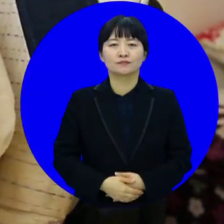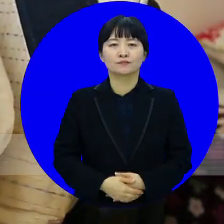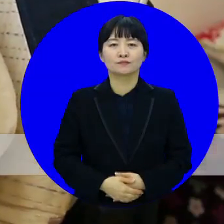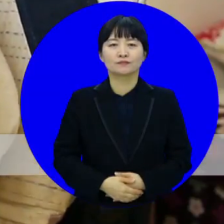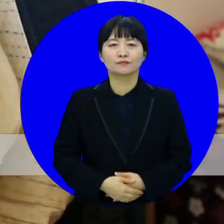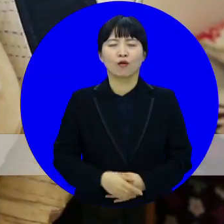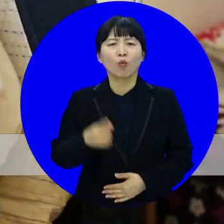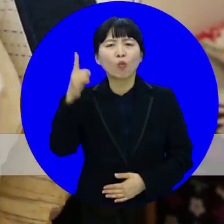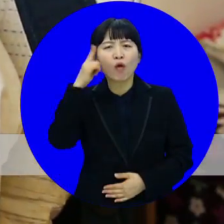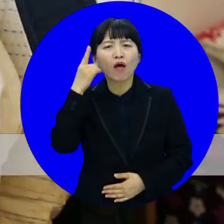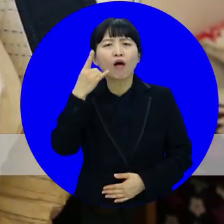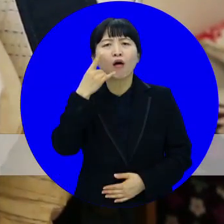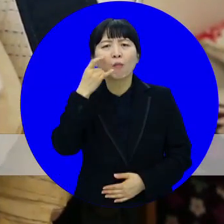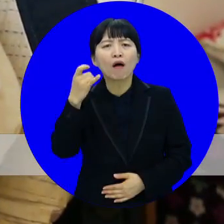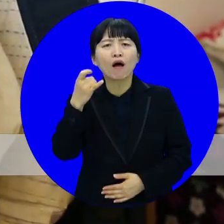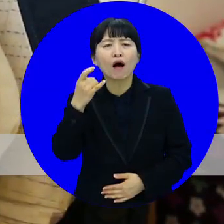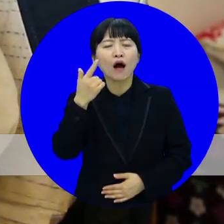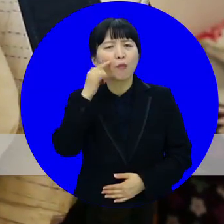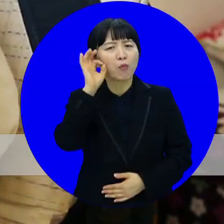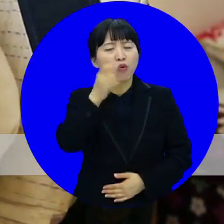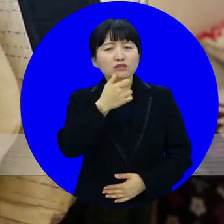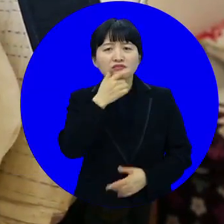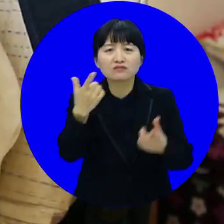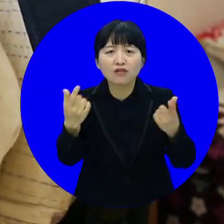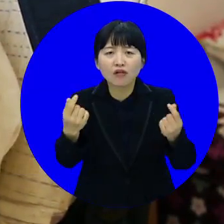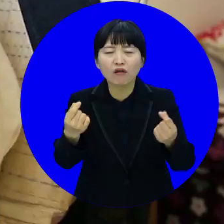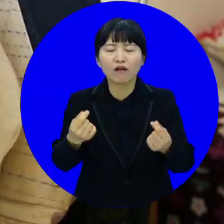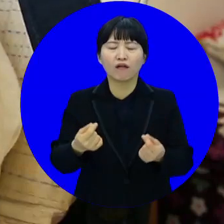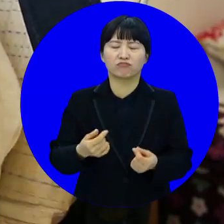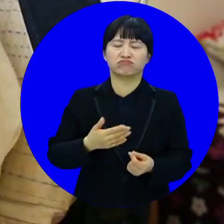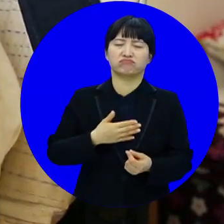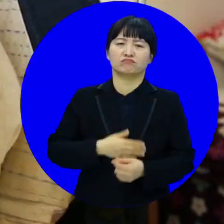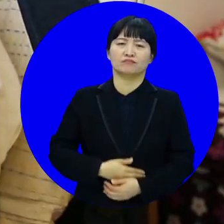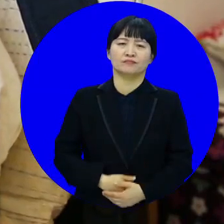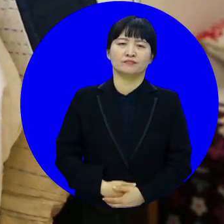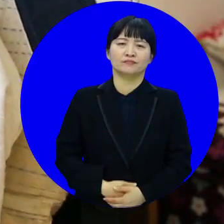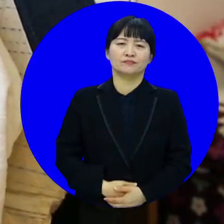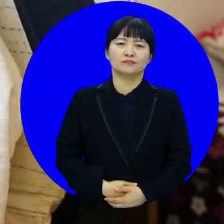왜 엄마한테 아빠 보기 싫다고 그랬어요?